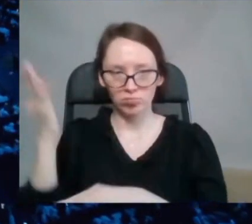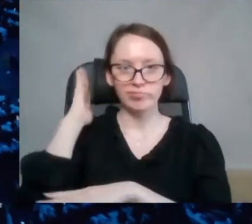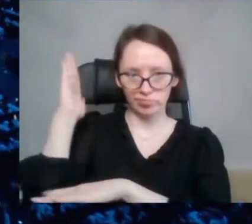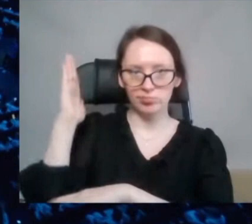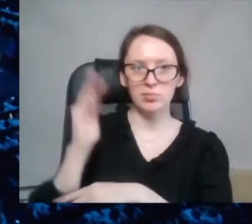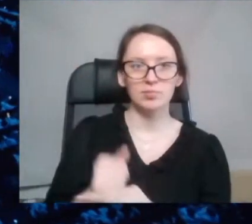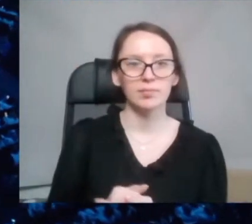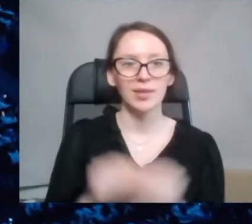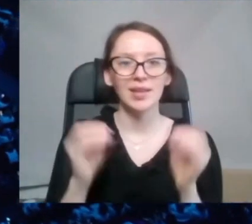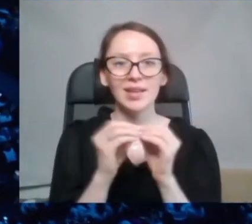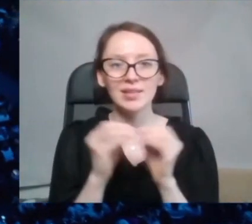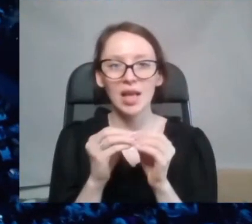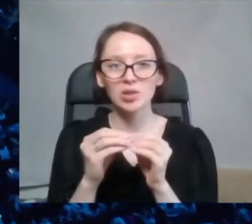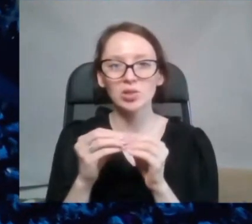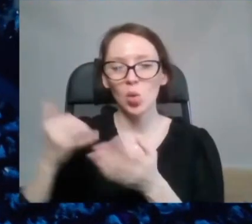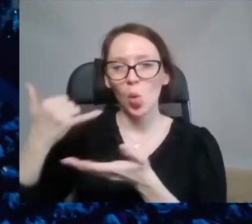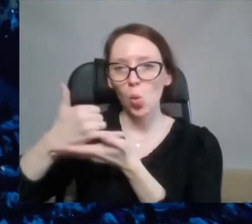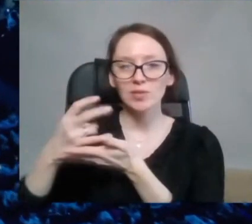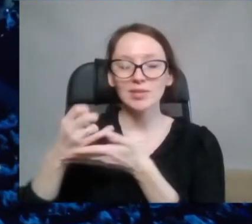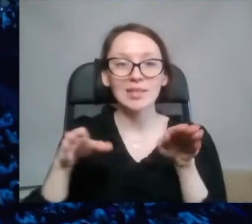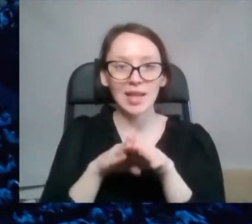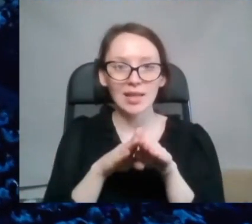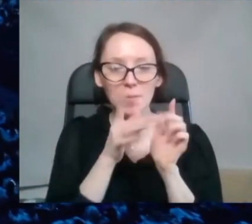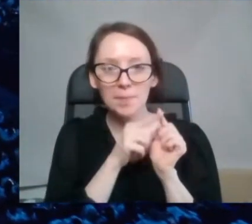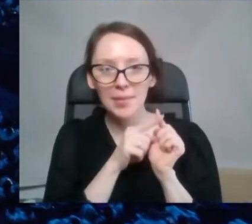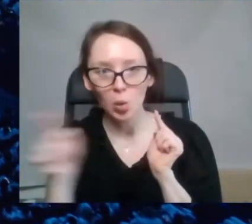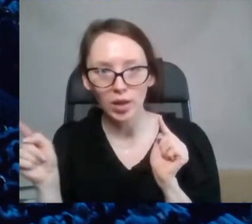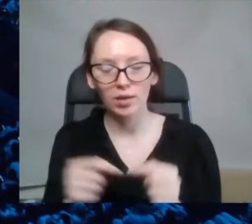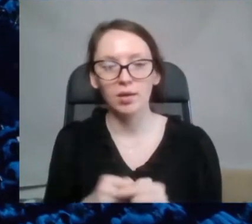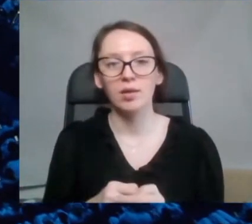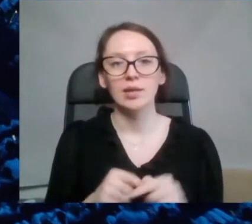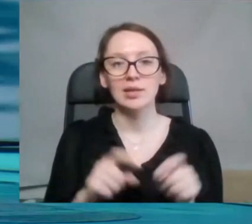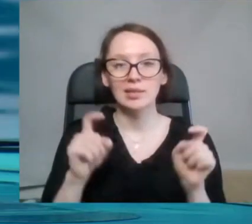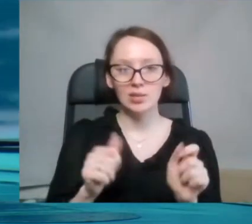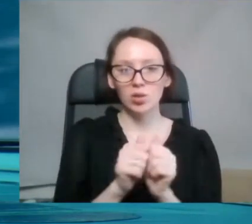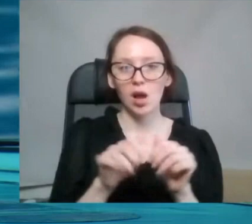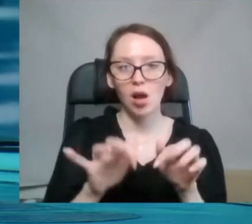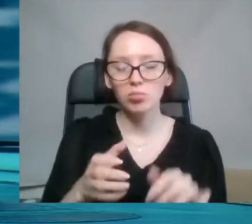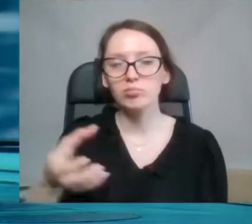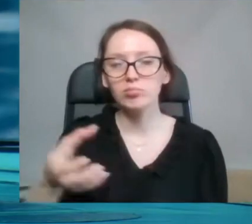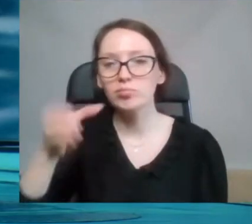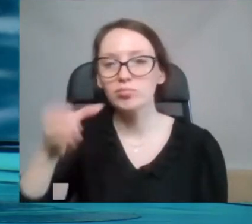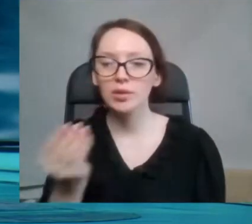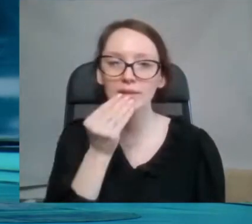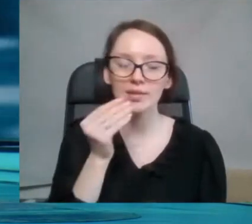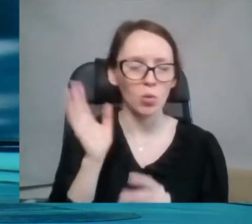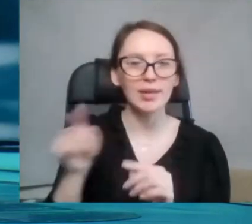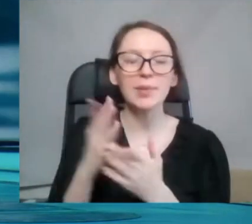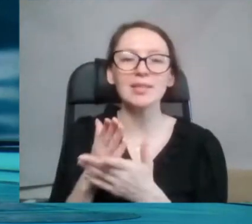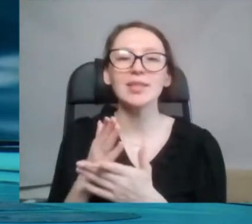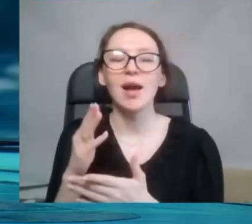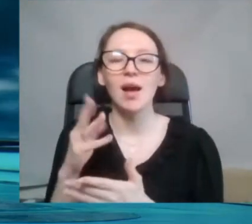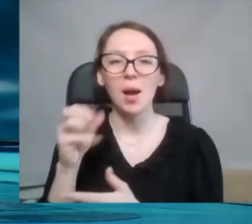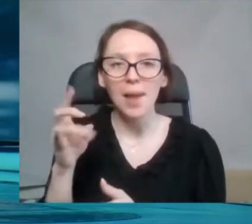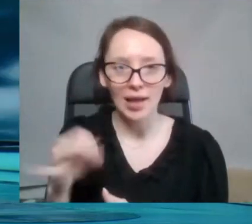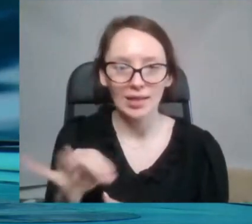10 кувшинов на закрытие периода. Сидите около компьютера, пьете, там есть магний. И ты